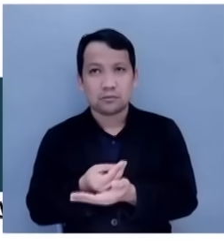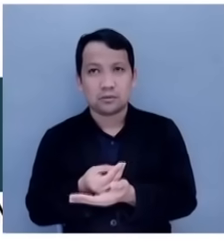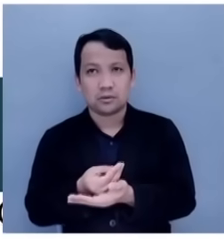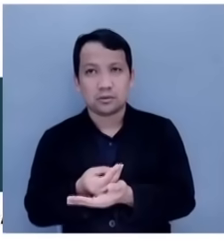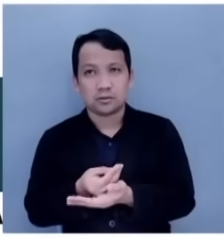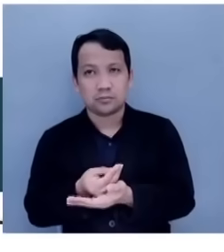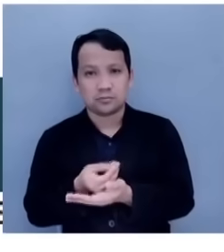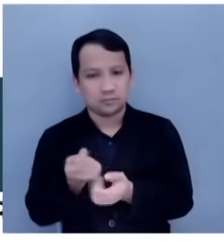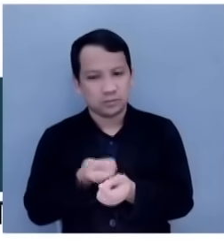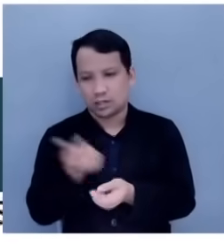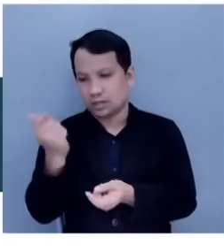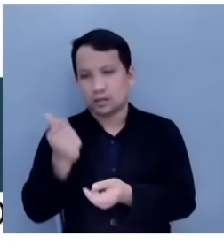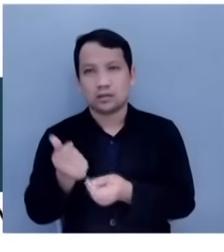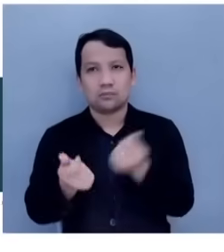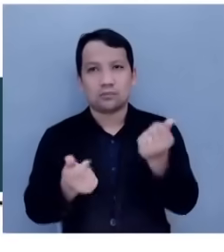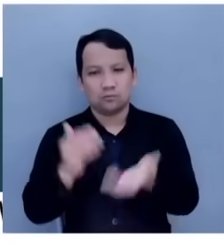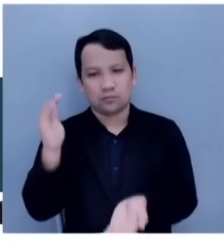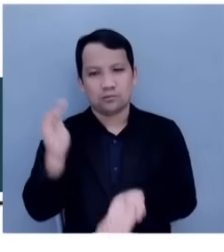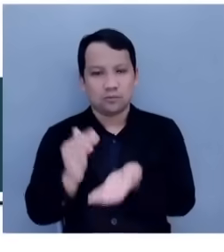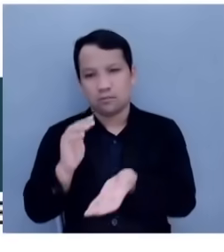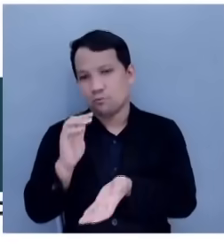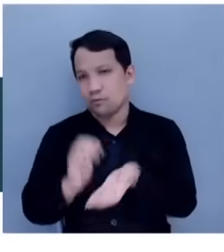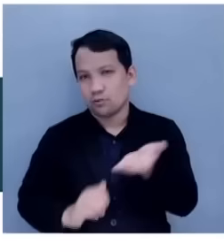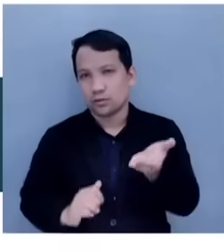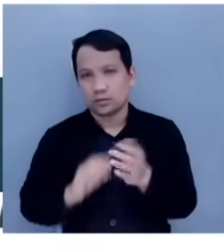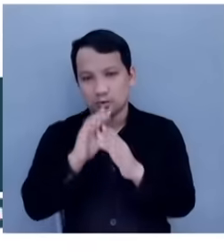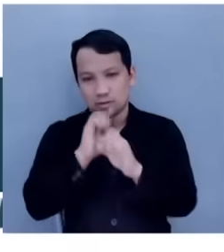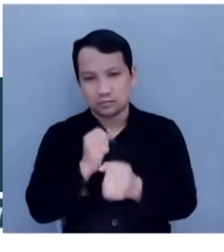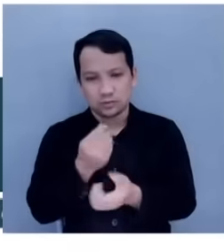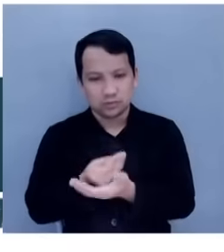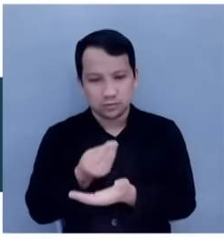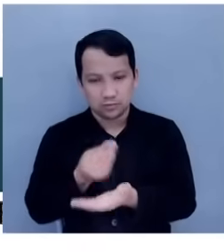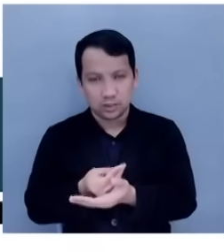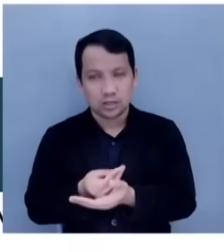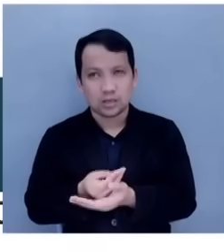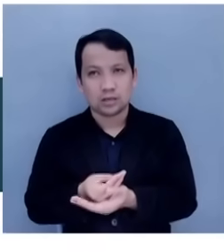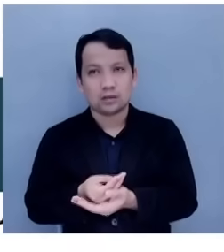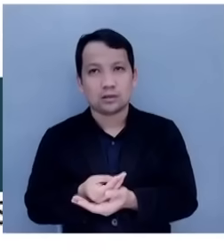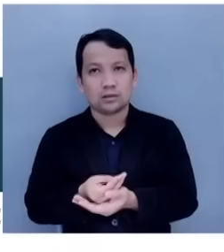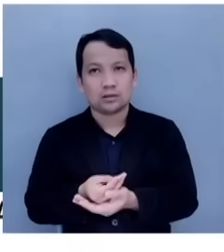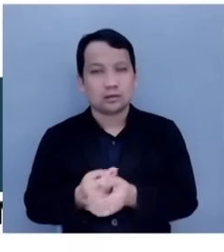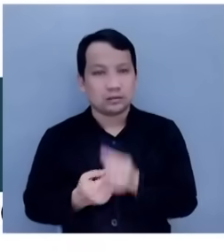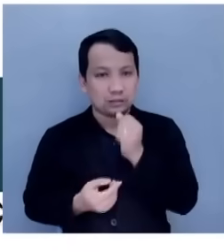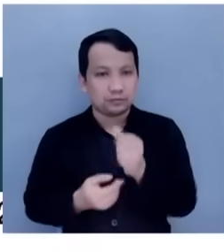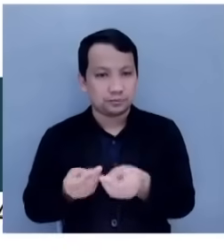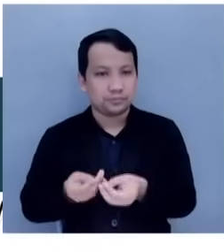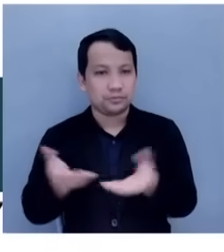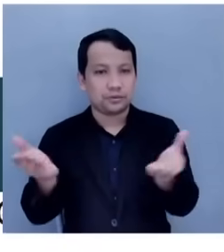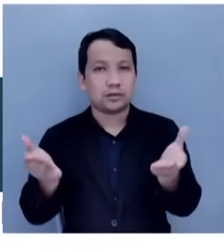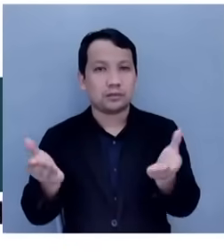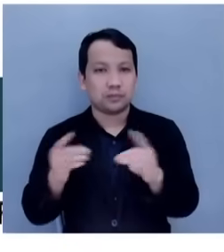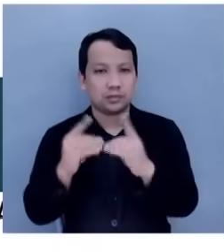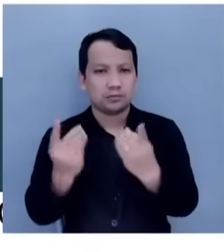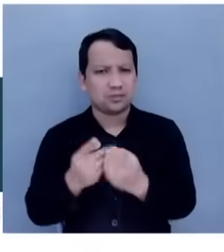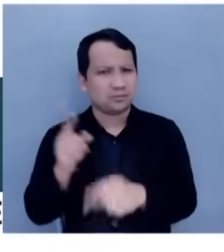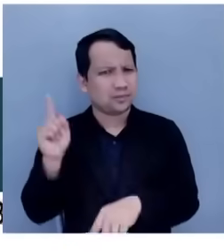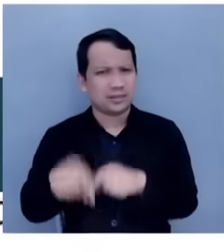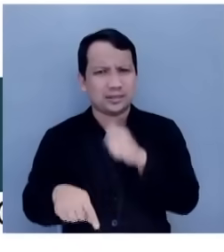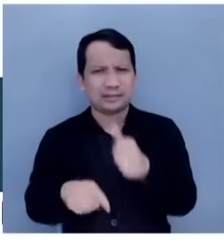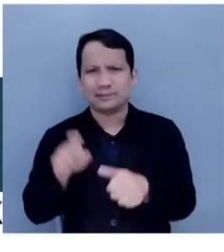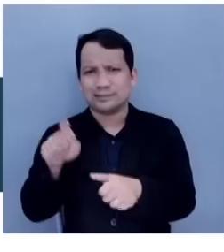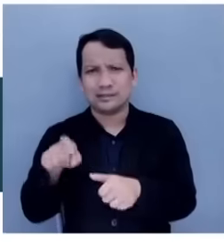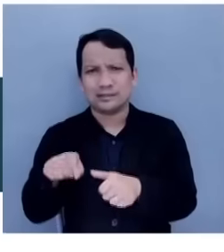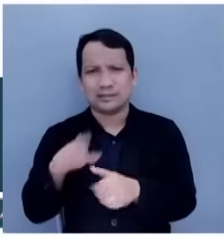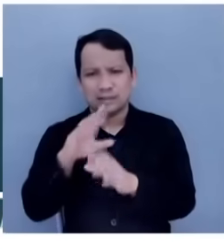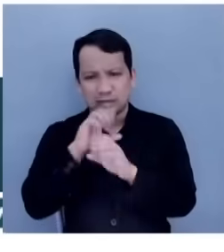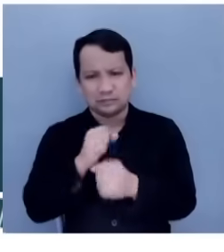ma-abolish o mababawasan itong mga confidential fund na ito at hindi ito ibigay doon sa mga ahensya na hindi naman nangangailangan ng